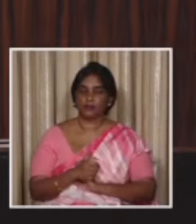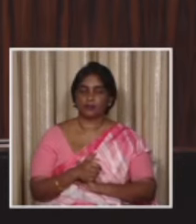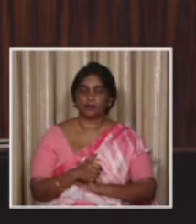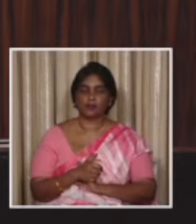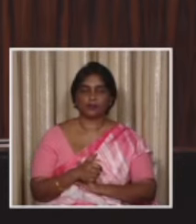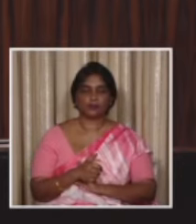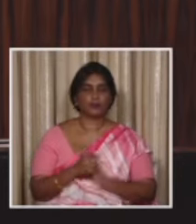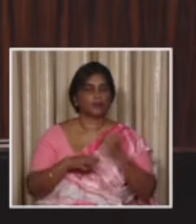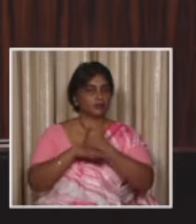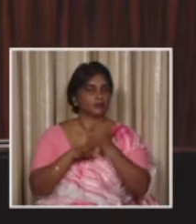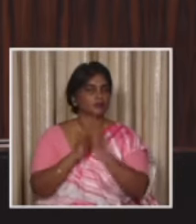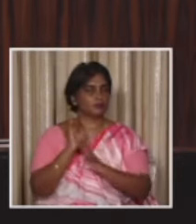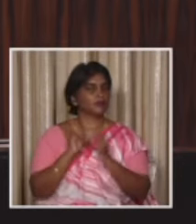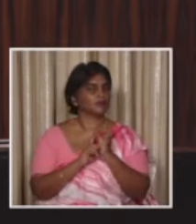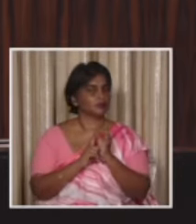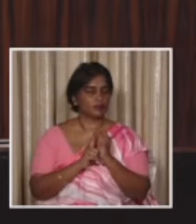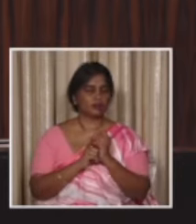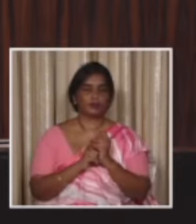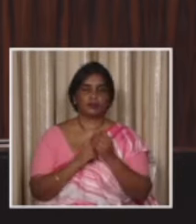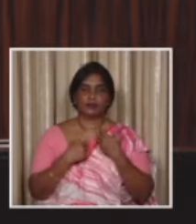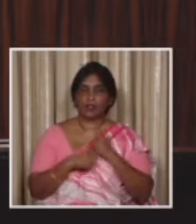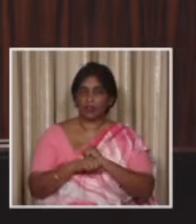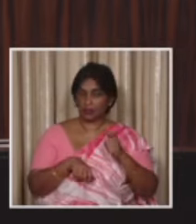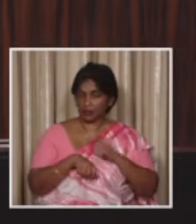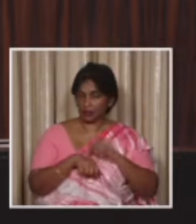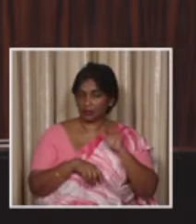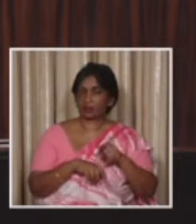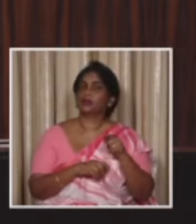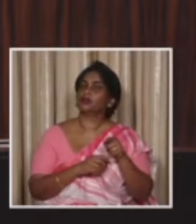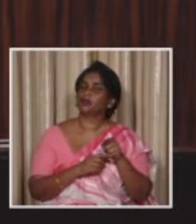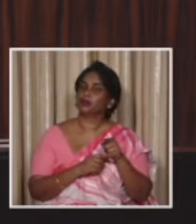අරු මුලසන ඔබ මන්ත්‍රීතුමනි, මම නැති මොහොතකදී අපේ